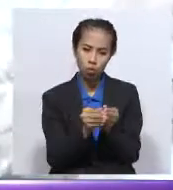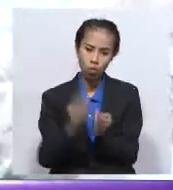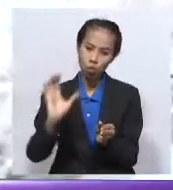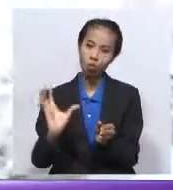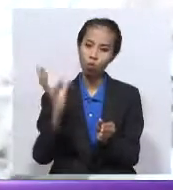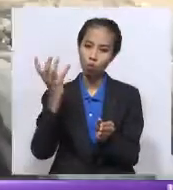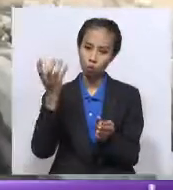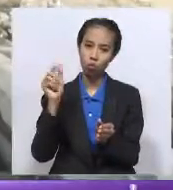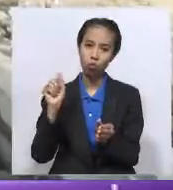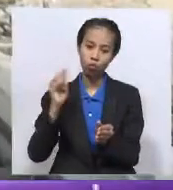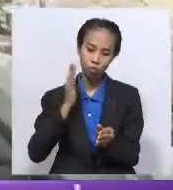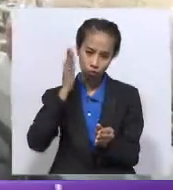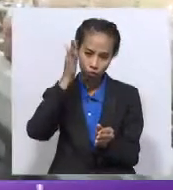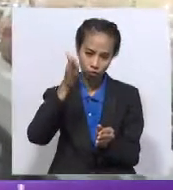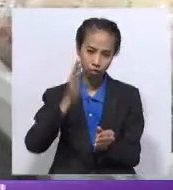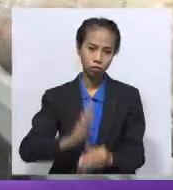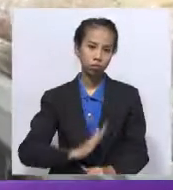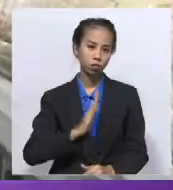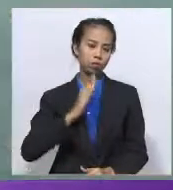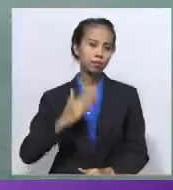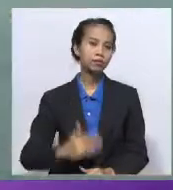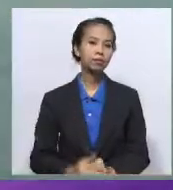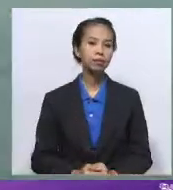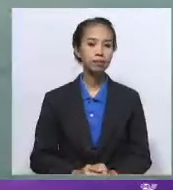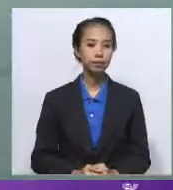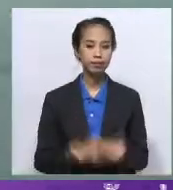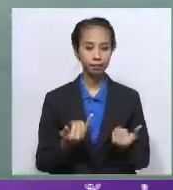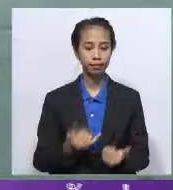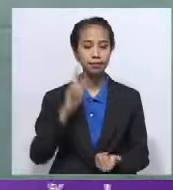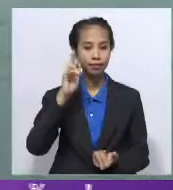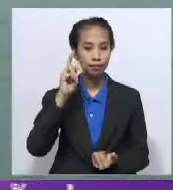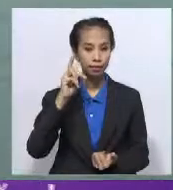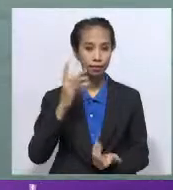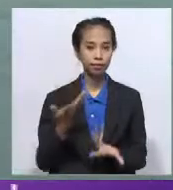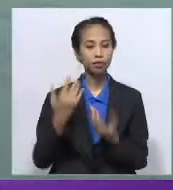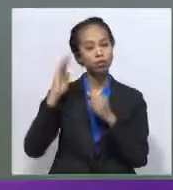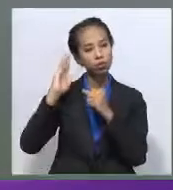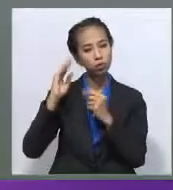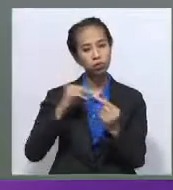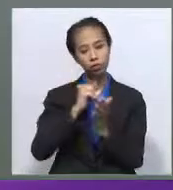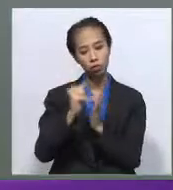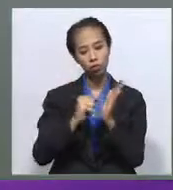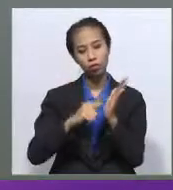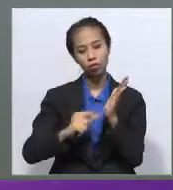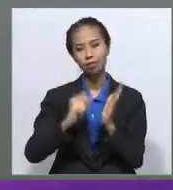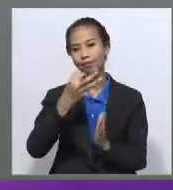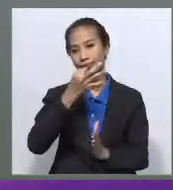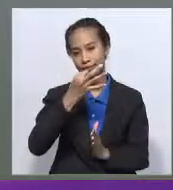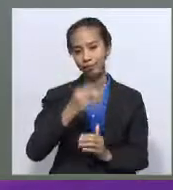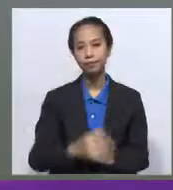และ Hub of Seafood อย่างภาคภูมิใจทีมข่าวสำนักงานประชาสัมพันธ์จังหวัดสมุทรสาครรายงาน